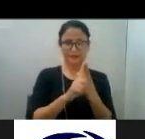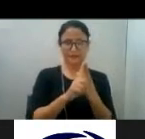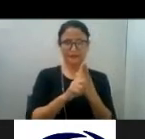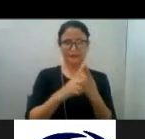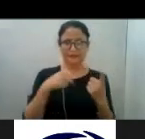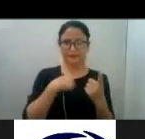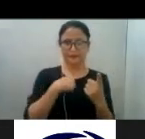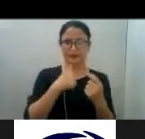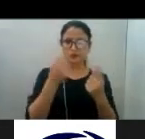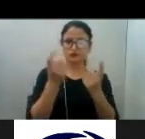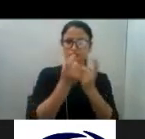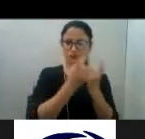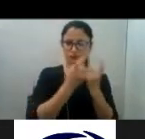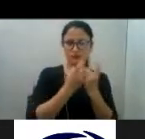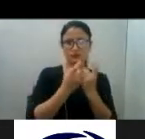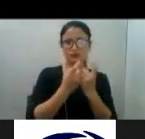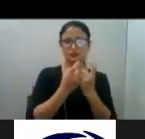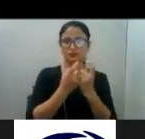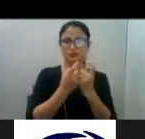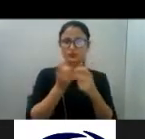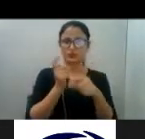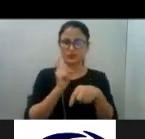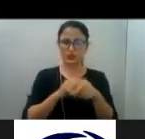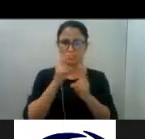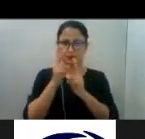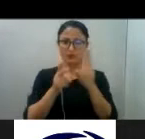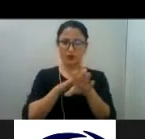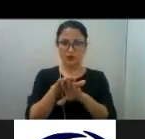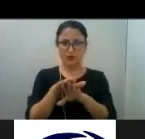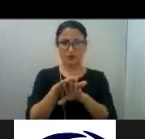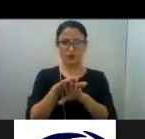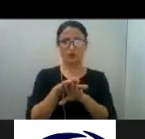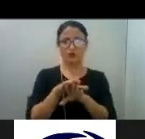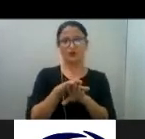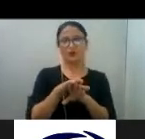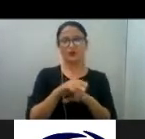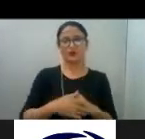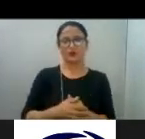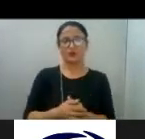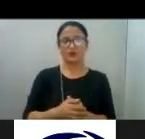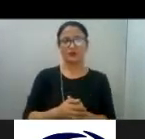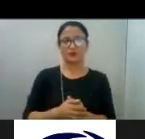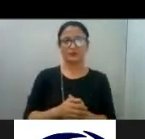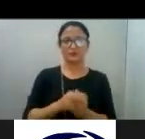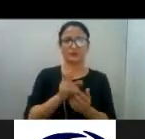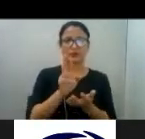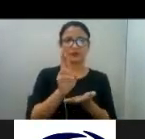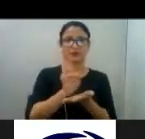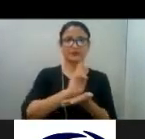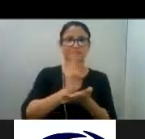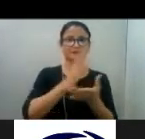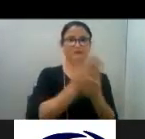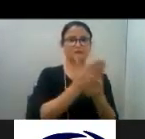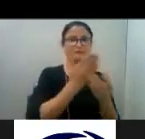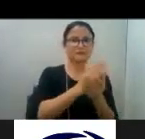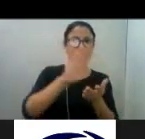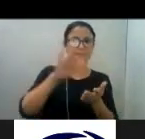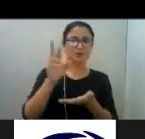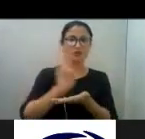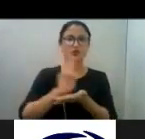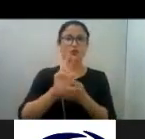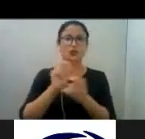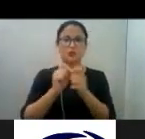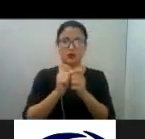हामीले यो छलफल प्रेजेन्टेसन र छलफलका कुराहरू यो रेकर्ड गर्दाखेरि, पछि रिपोर्टिङ